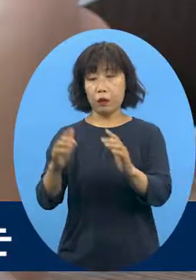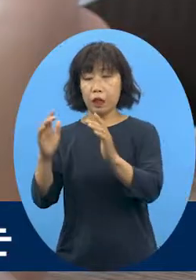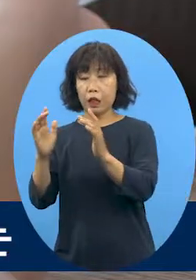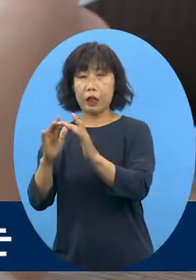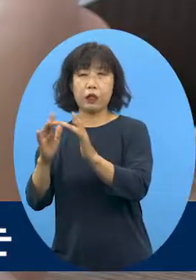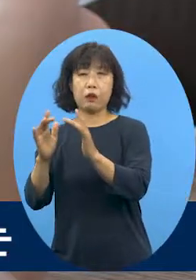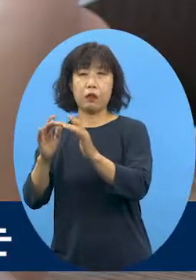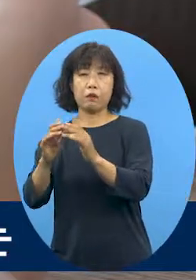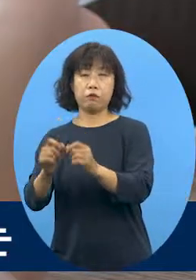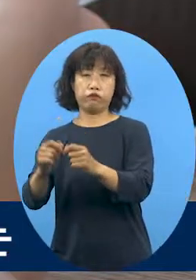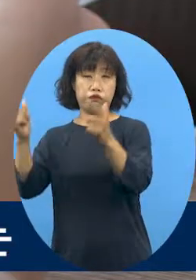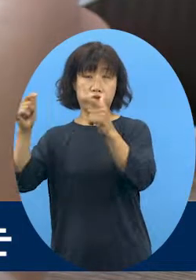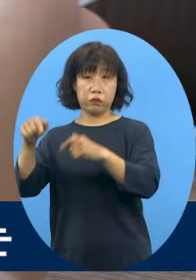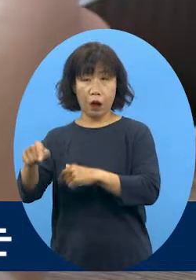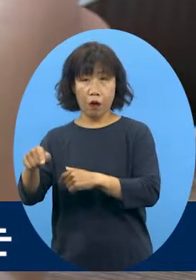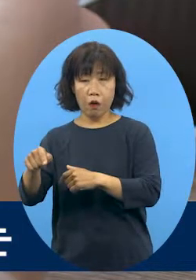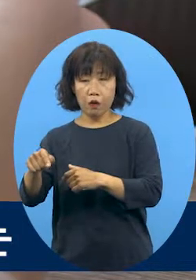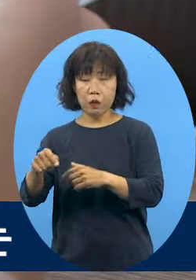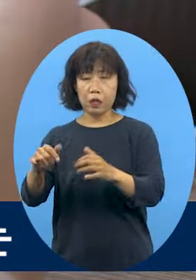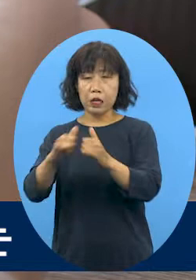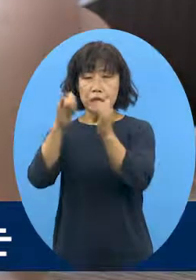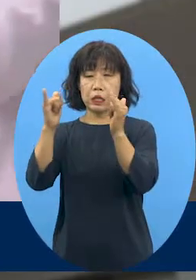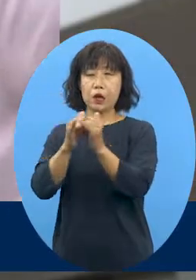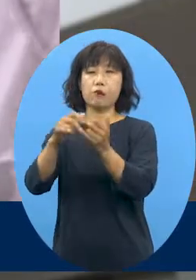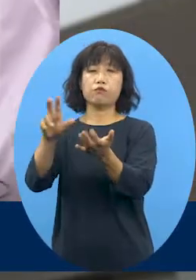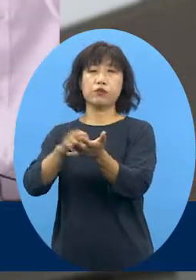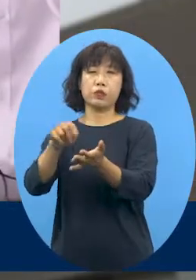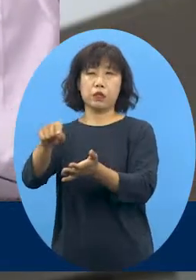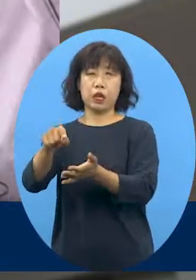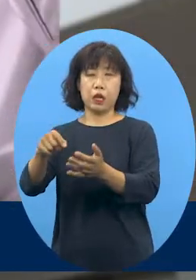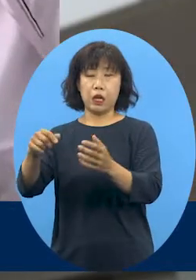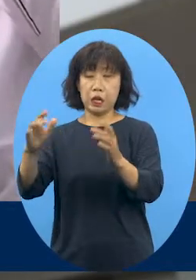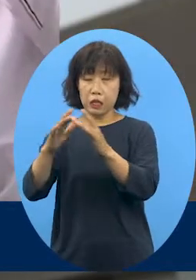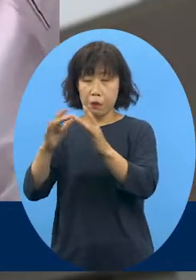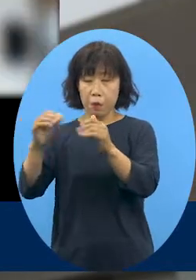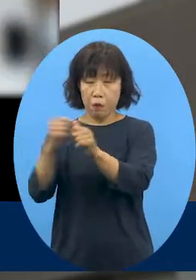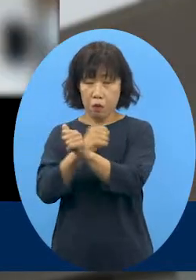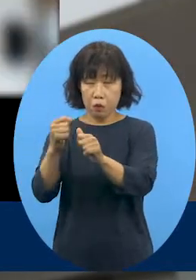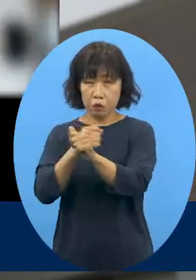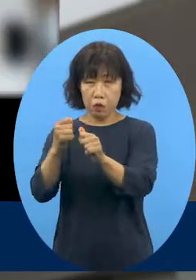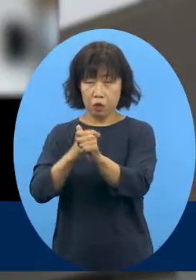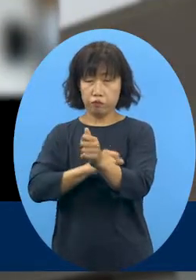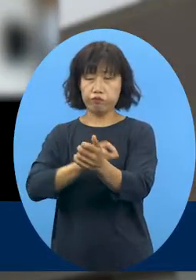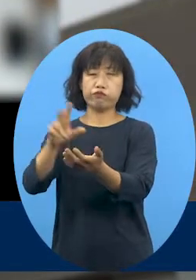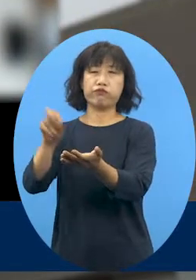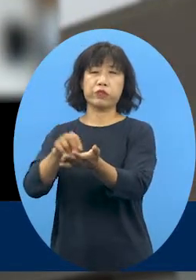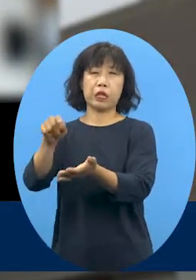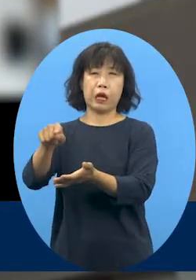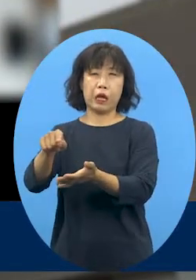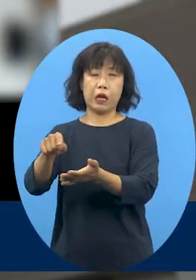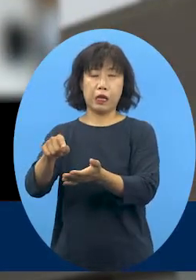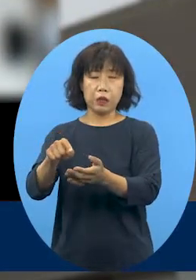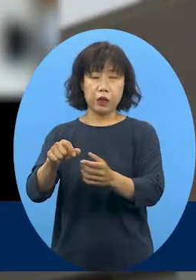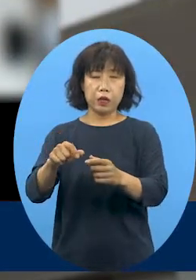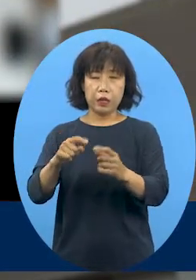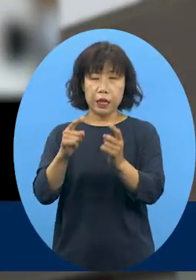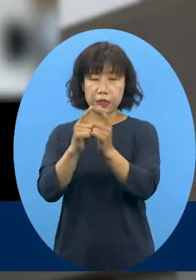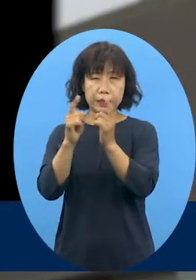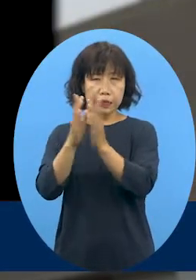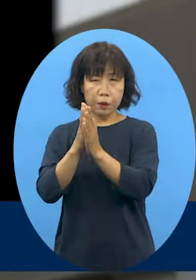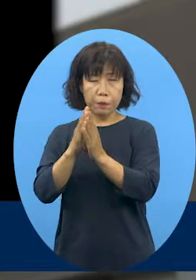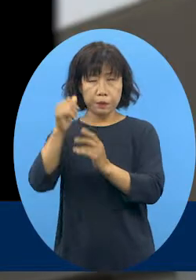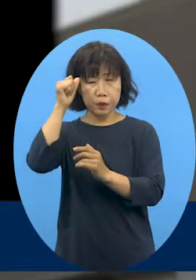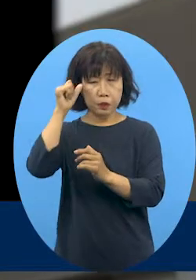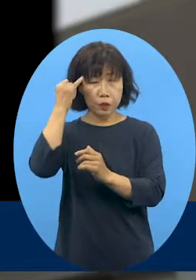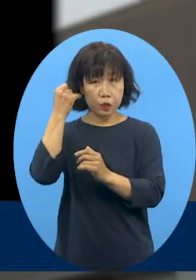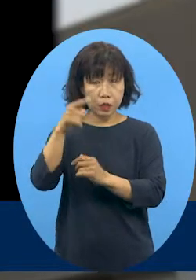증가함에 따라 사회적 문제로 대두되고 있는 사이버폭력 예방을 주제로 학생들이 직접 카드의 뉴스 릴레이 웹툰